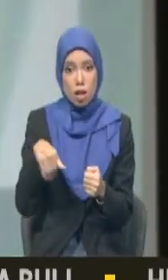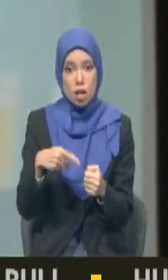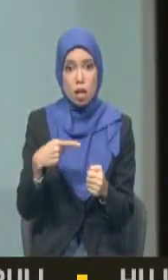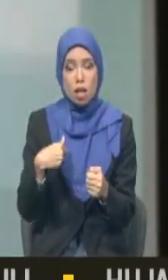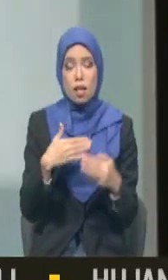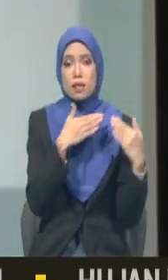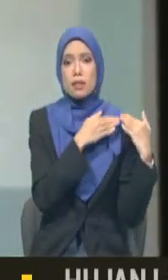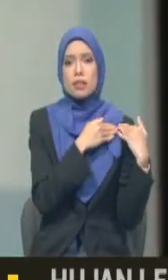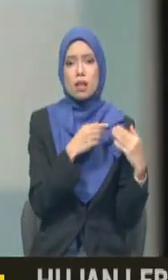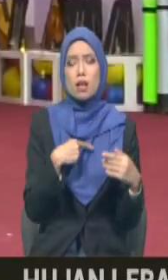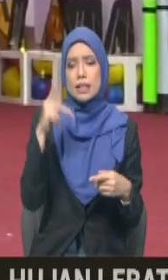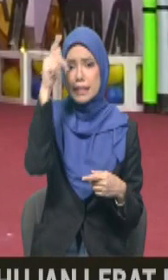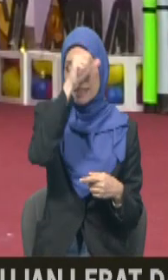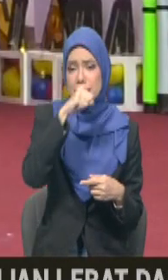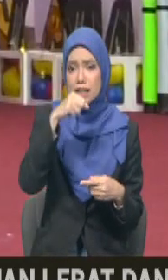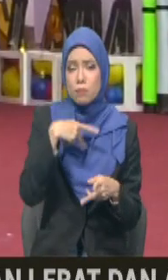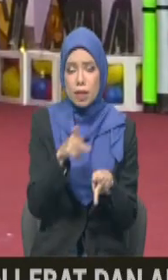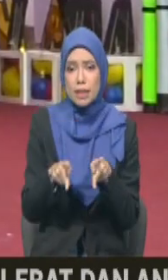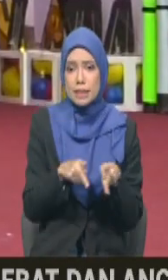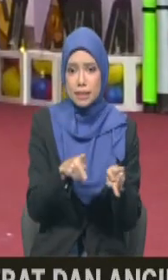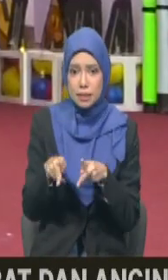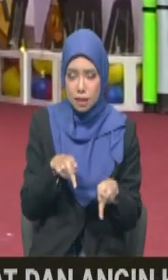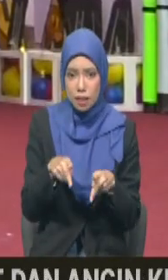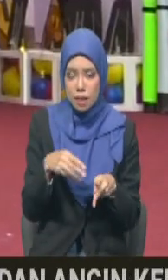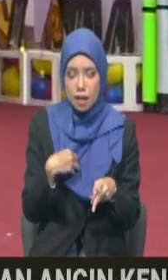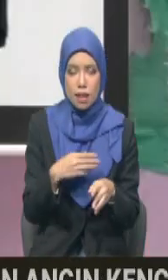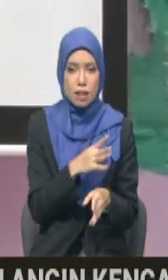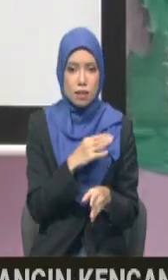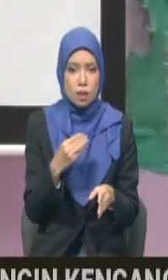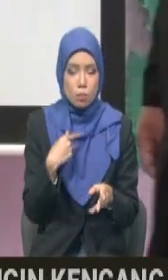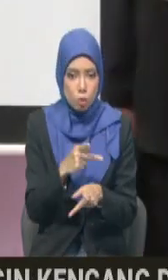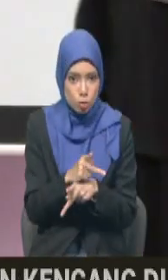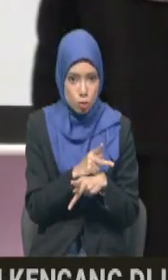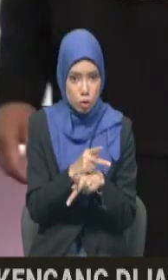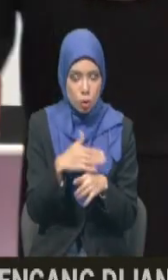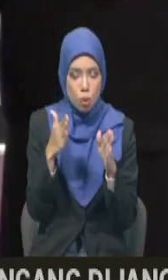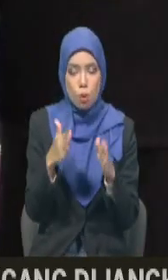memupuk sikap pemedulian dan prihatin terhadap mereka yang memerlukan